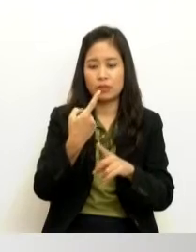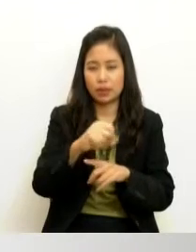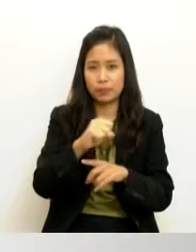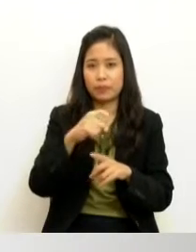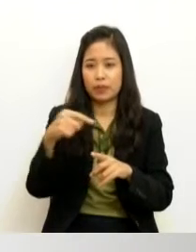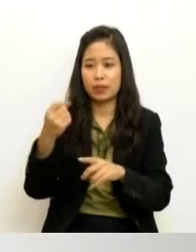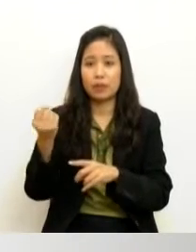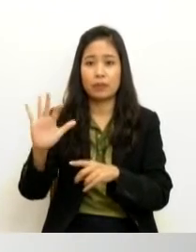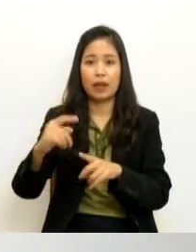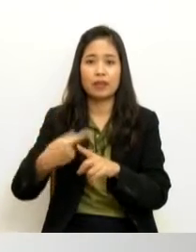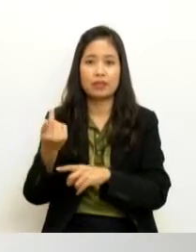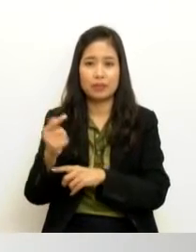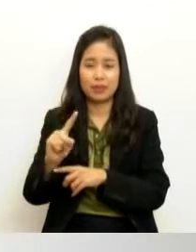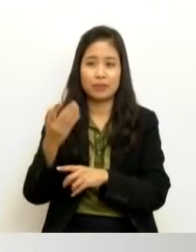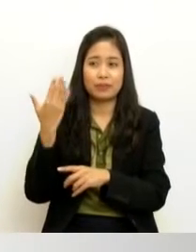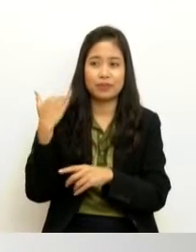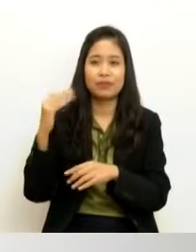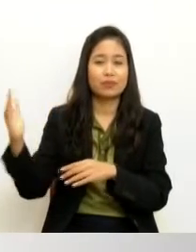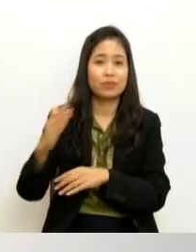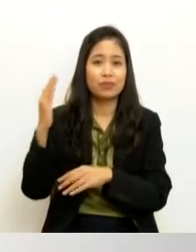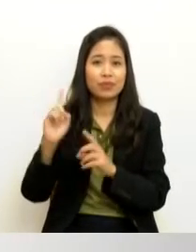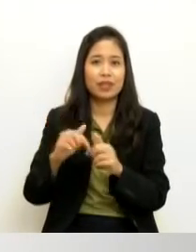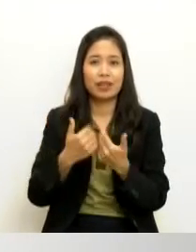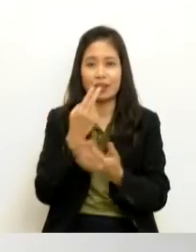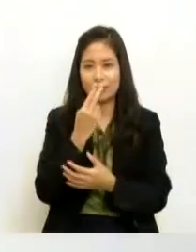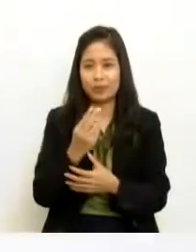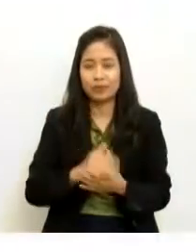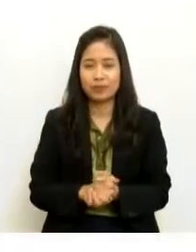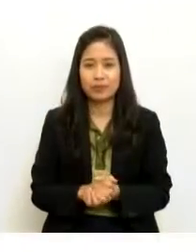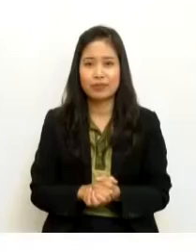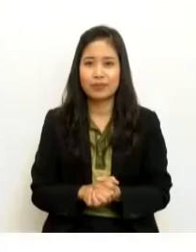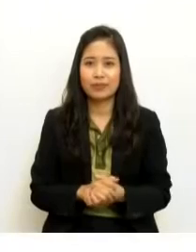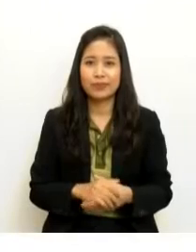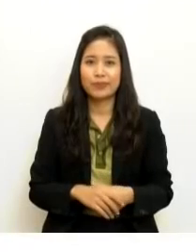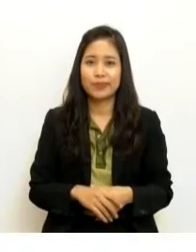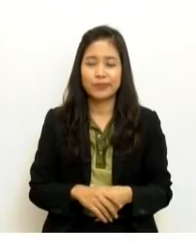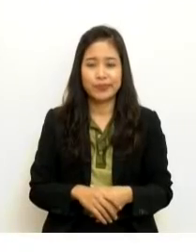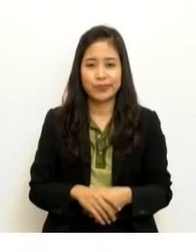นที่ผ่านมาบรรยากาศจะเป็นอย่างไรนั้นขอเชิญรับชมค่ะ